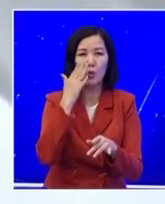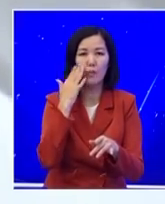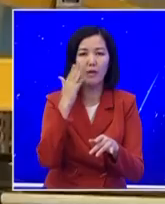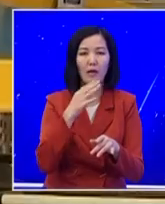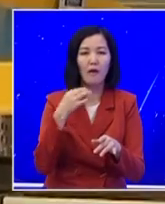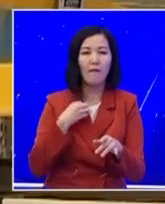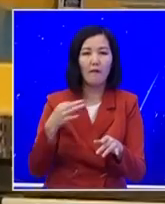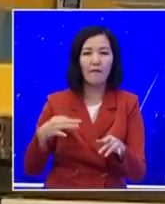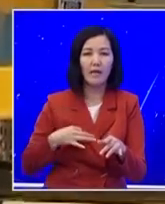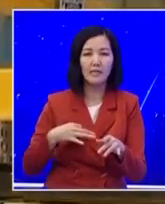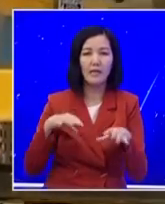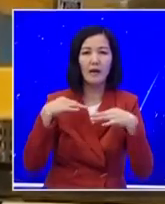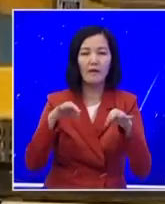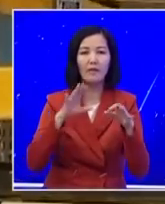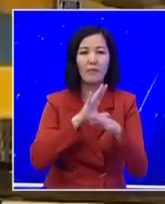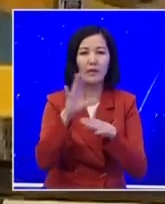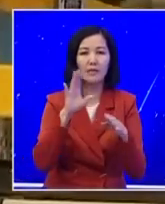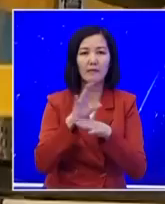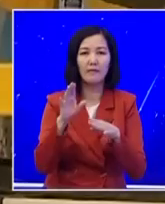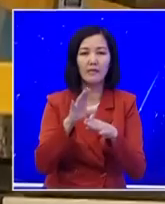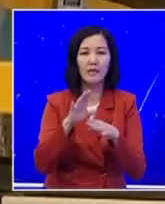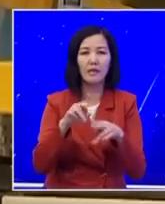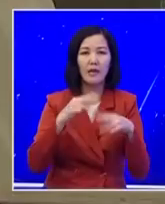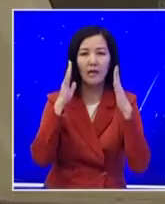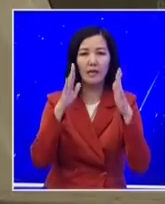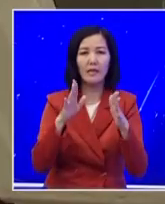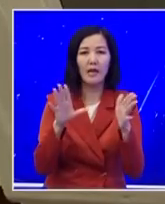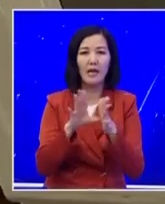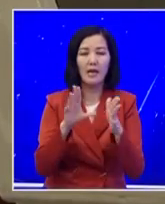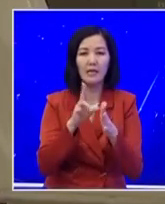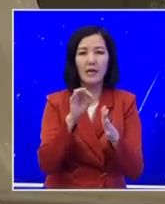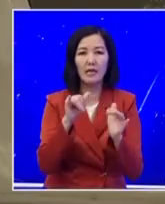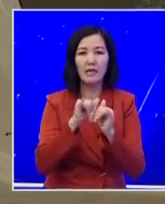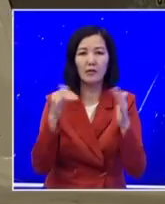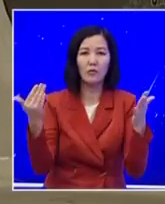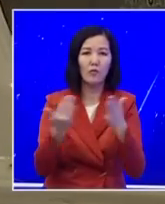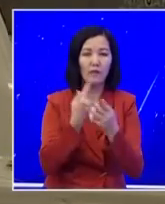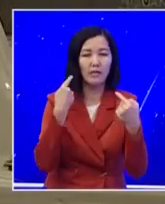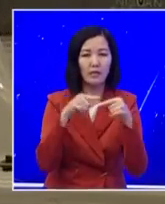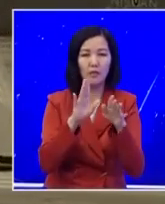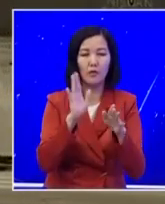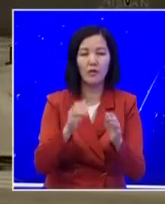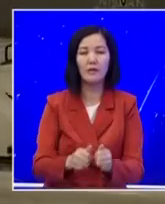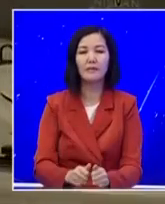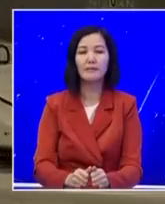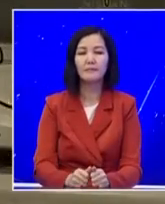Франции автопроизводитель намерен сконцентрировать усилия на электрокарах и развитии инновационных технологий.